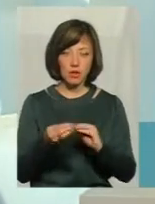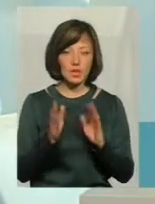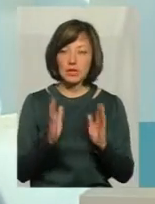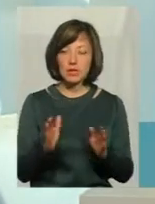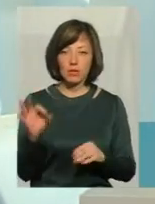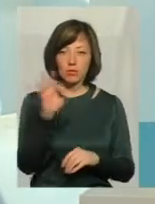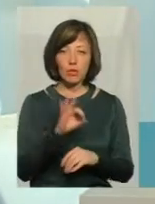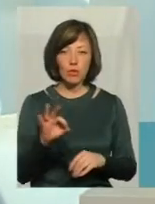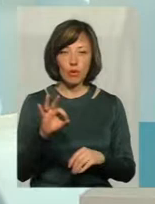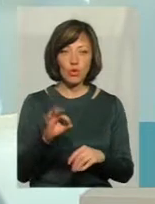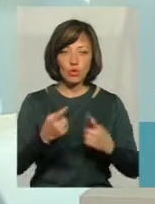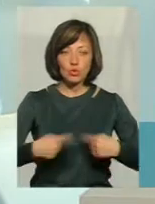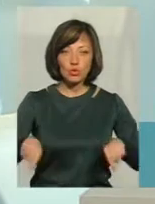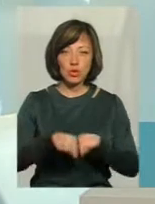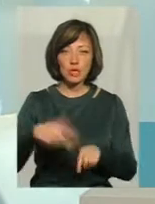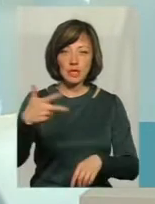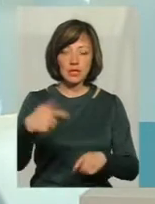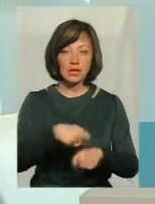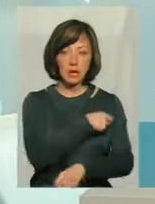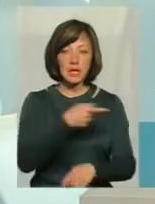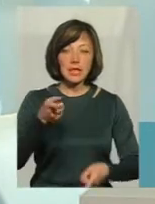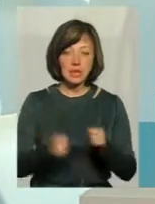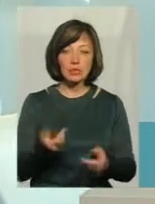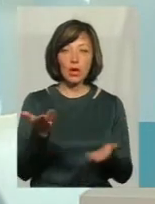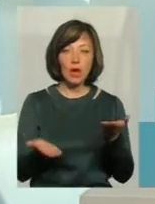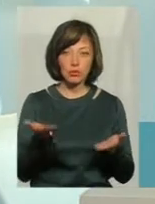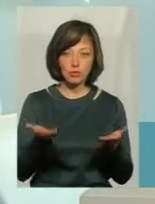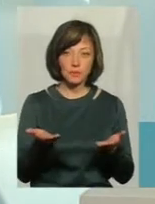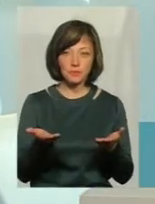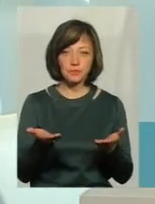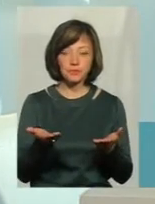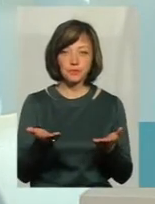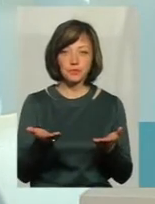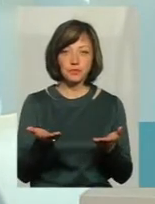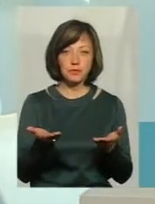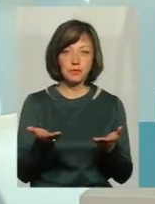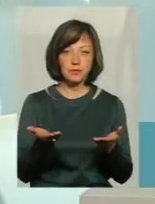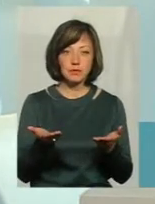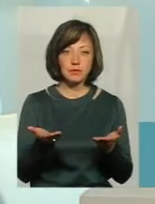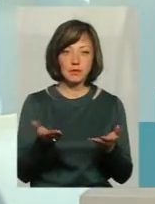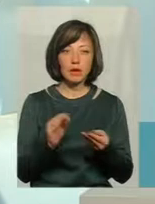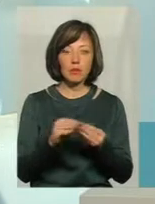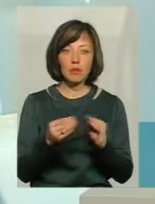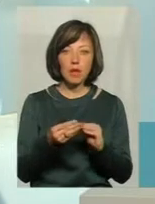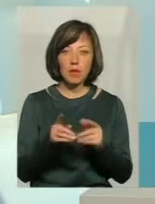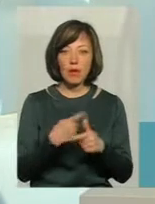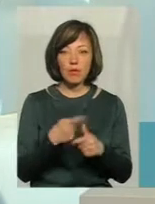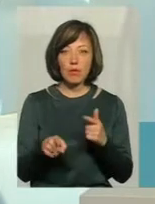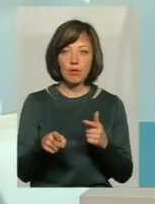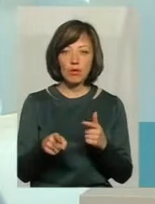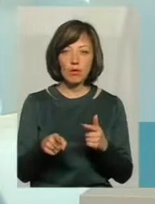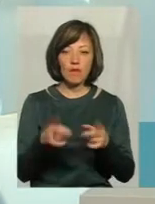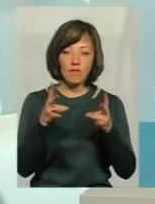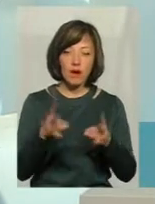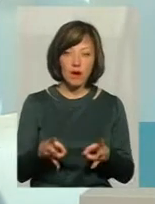про там зону 30 кілометрів. Це дійсно, якщо підлягає там проблемам і або ураженням, або